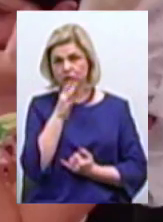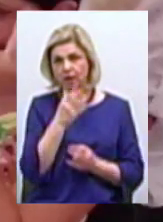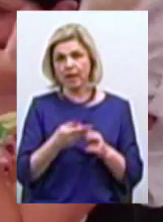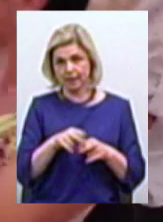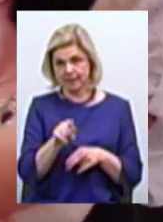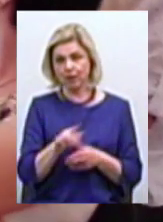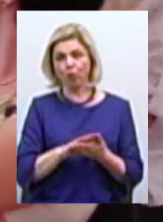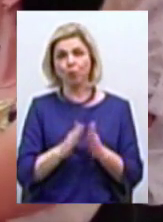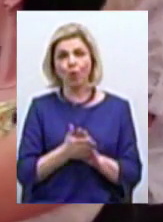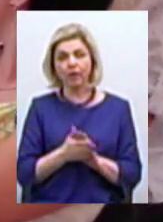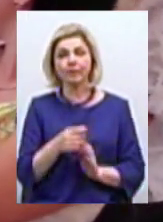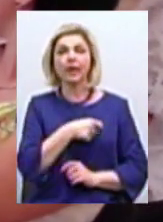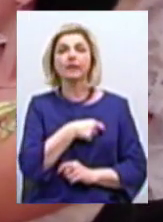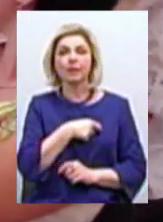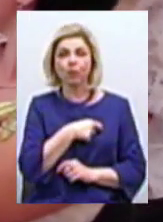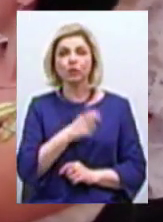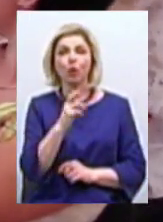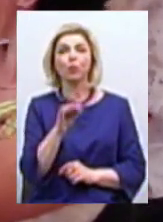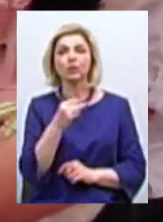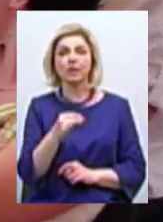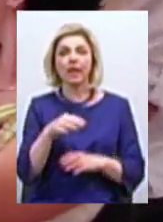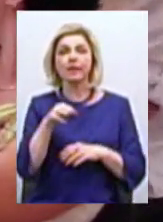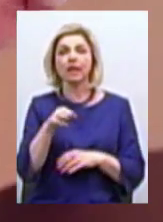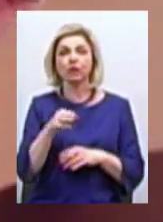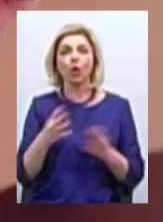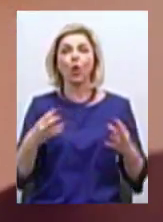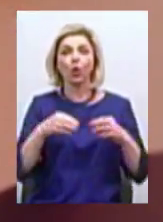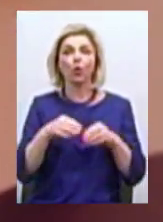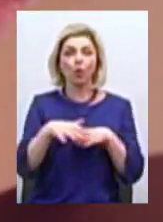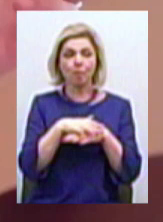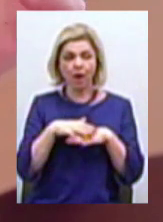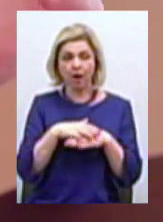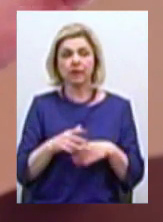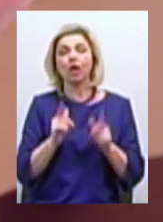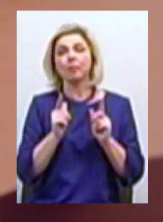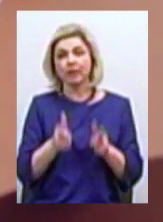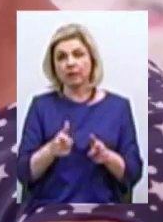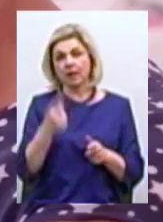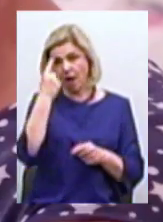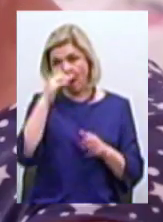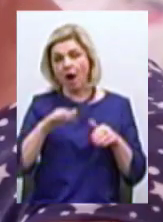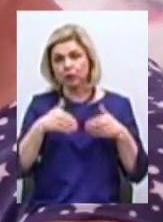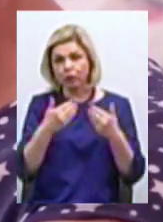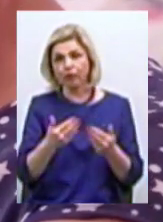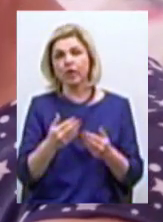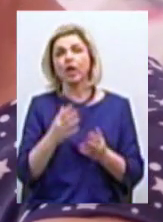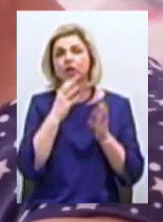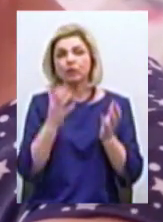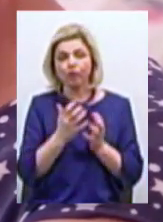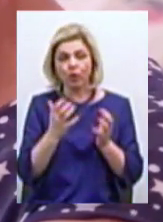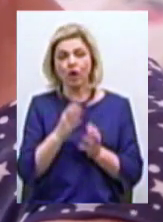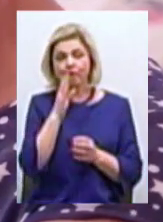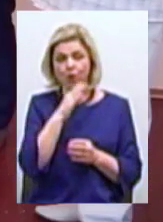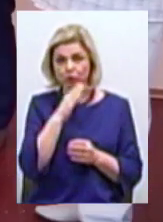умовах. Депутати Бузької об'єднаної територіальної громади вже офіційно підтримали діяльність НЕК «Енергоатом» щодо збільшення акумулюючих можливостей